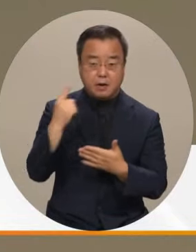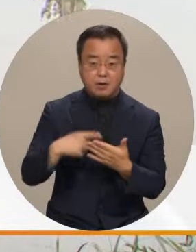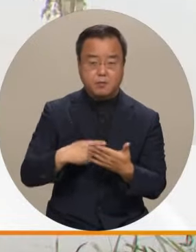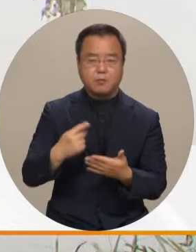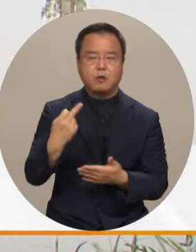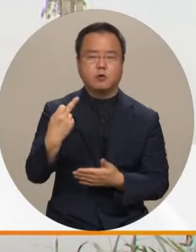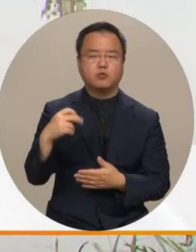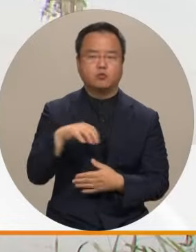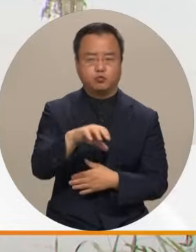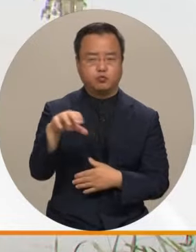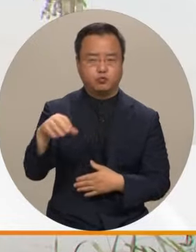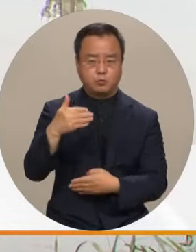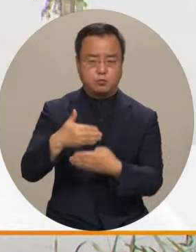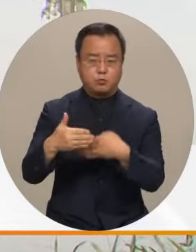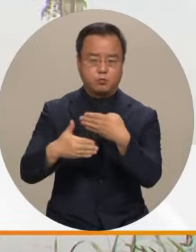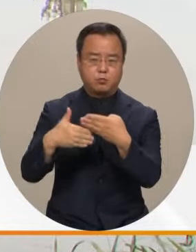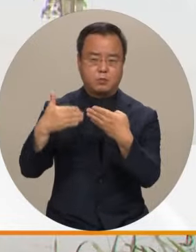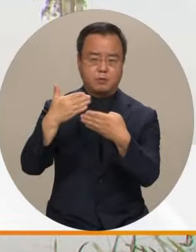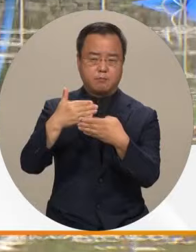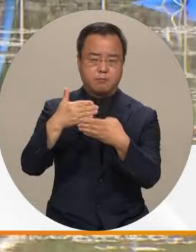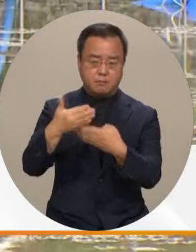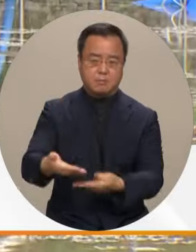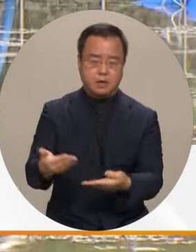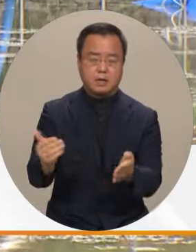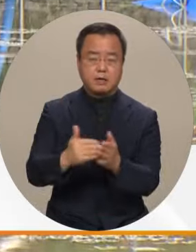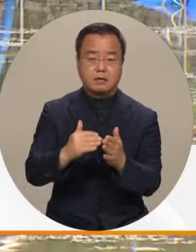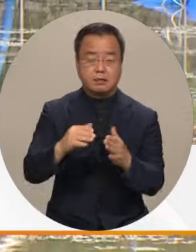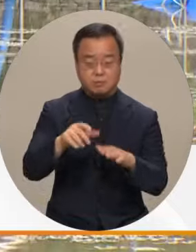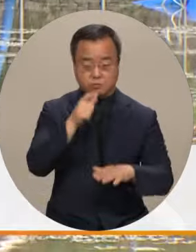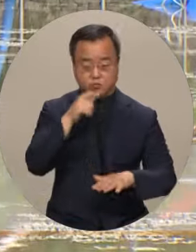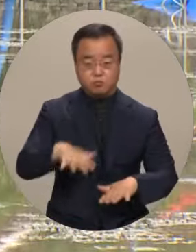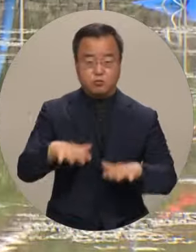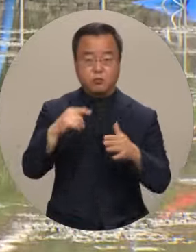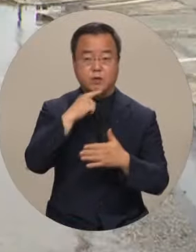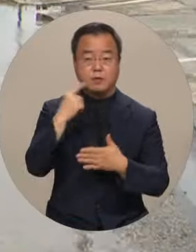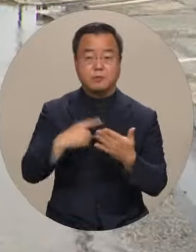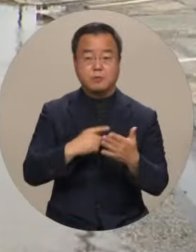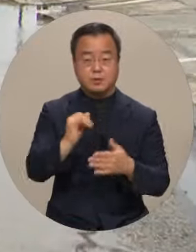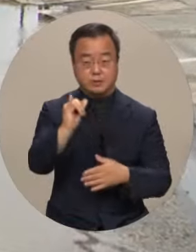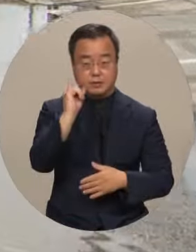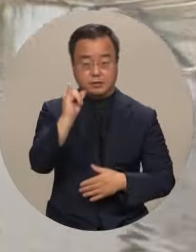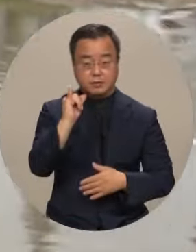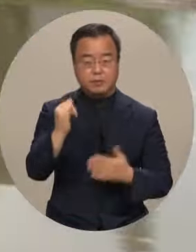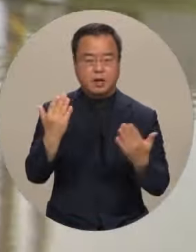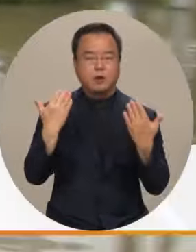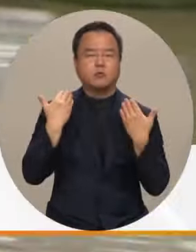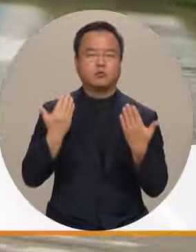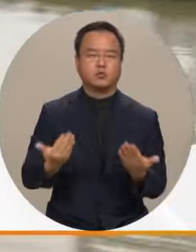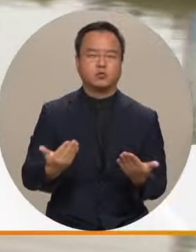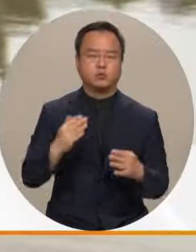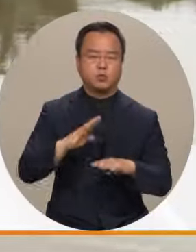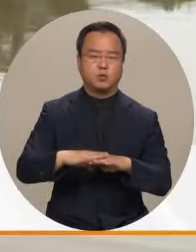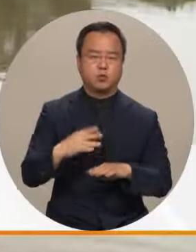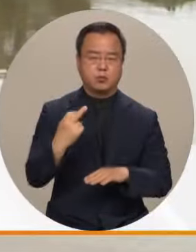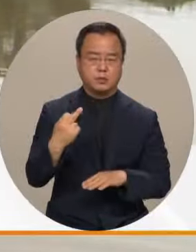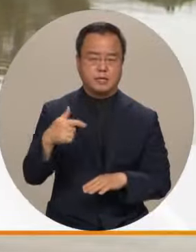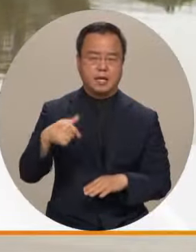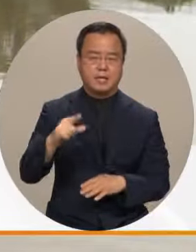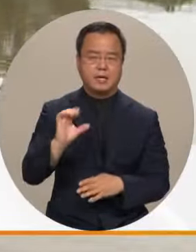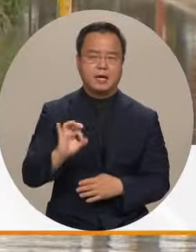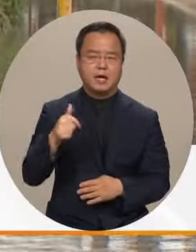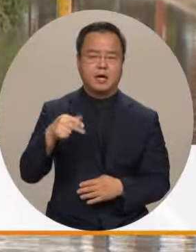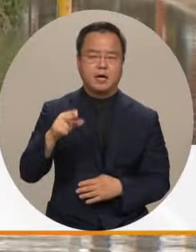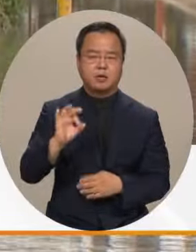많았고 담장이 파손되거나 침수 피해를 입은 곳도 있었습니다 휴업을 하는 곳은 논산 강경 중 한 곳으로 오는